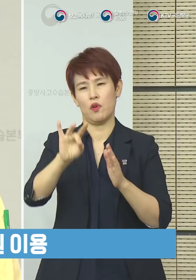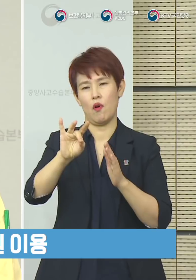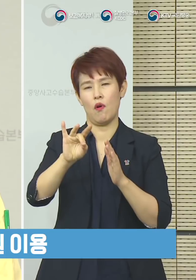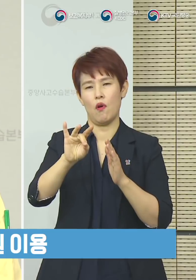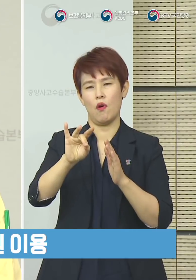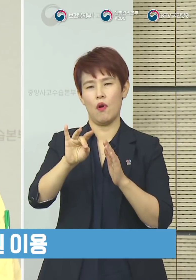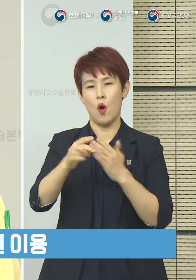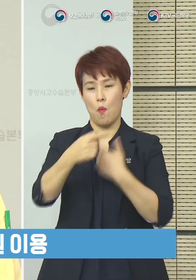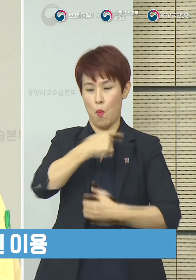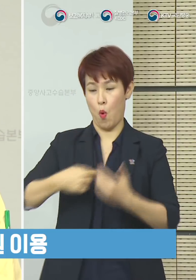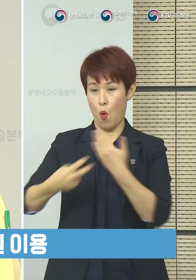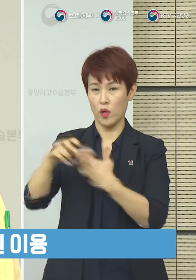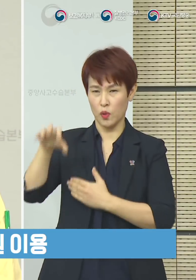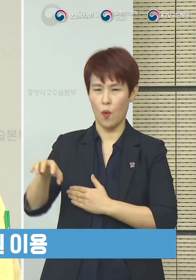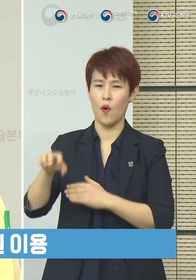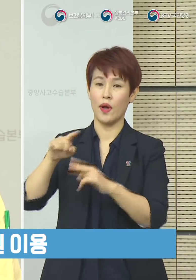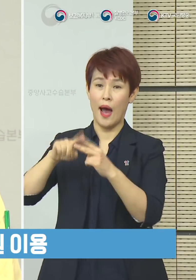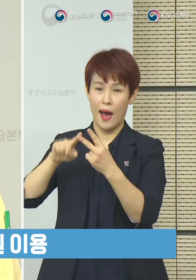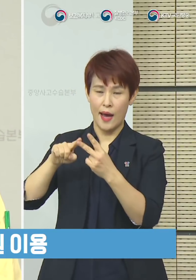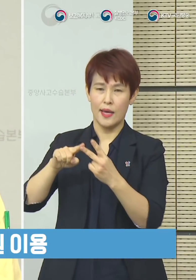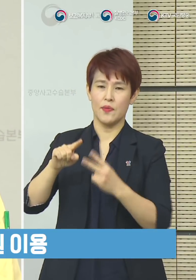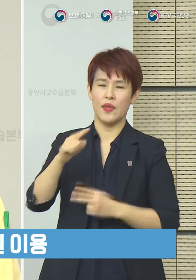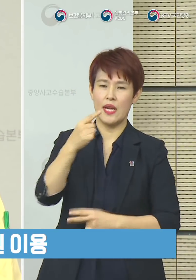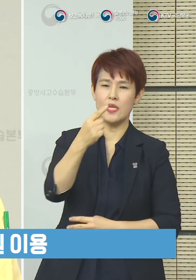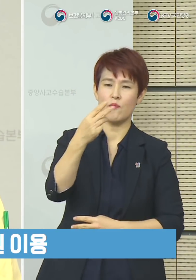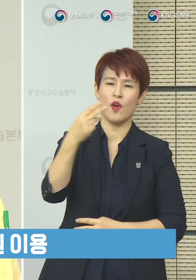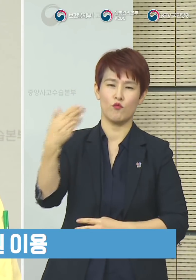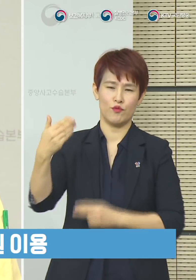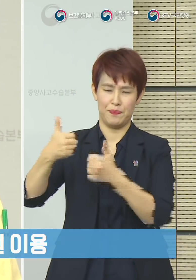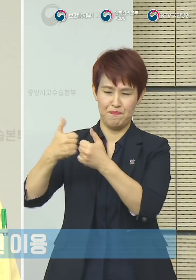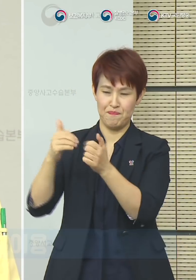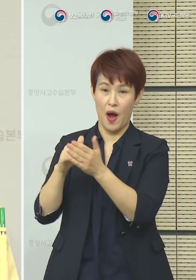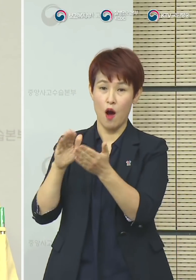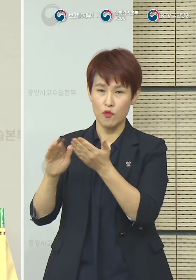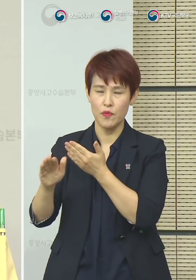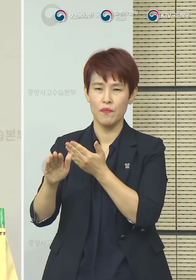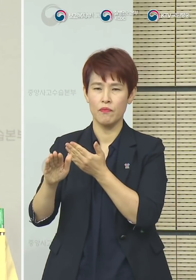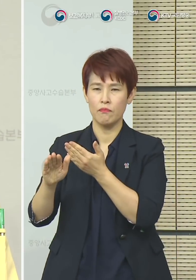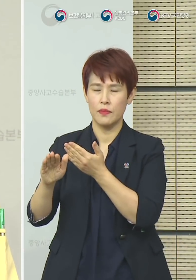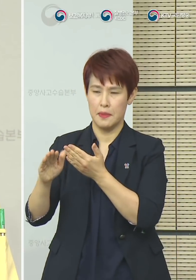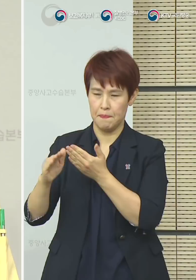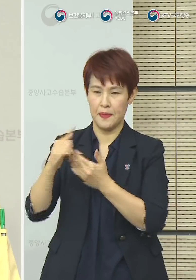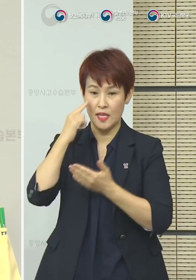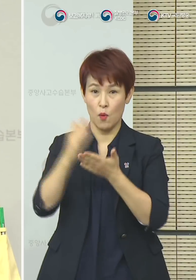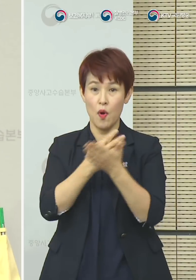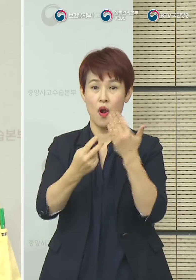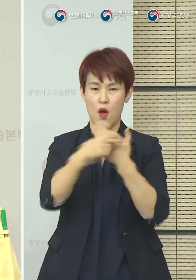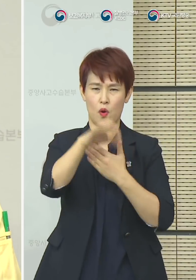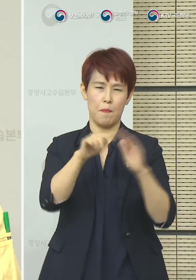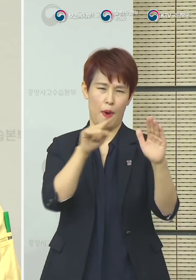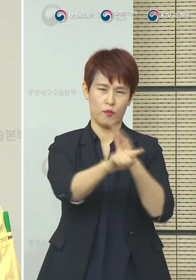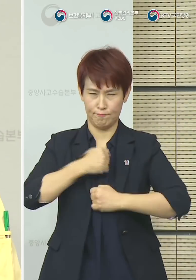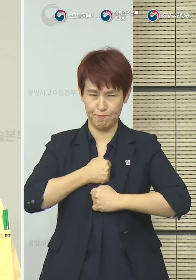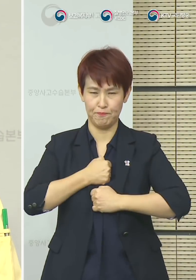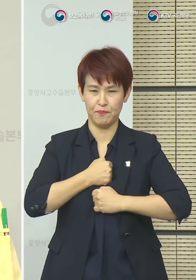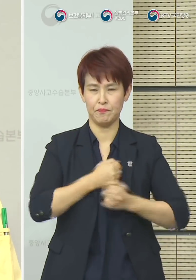보건소나 1339 콜센터 등의 상담을 받으신 후 보건소의 선별진료소를